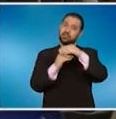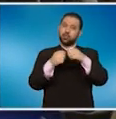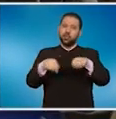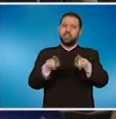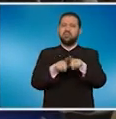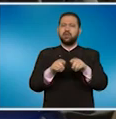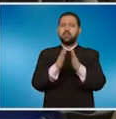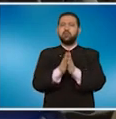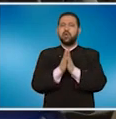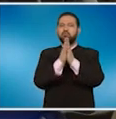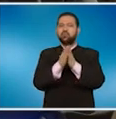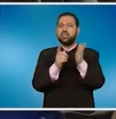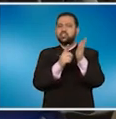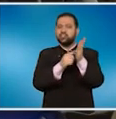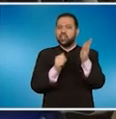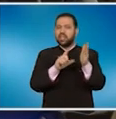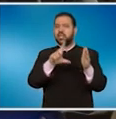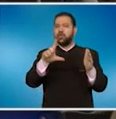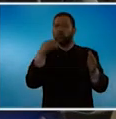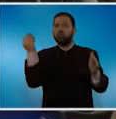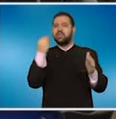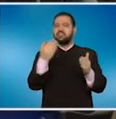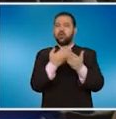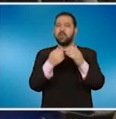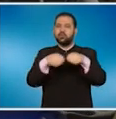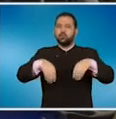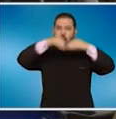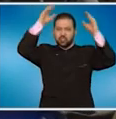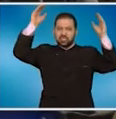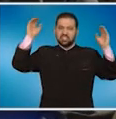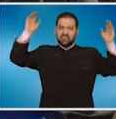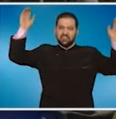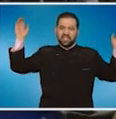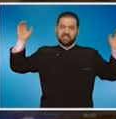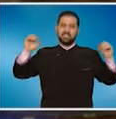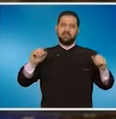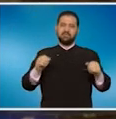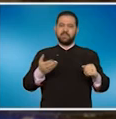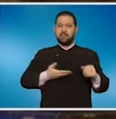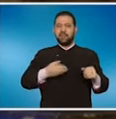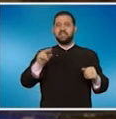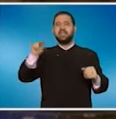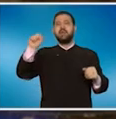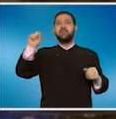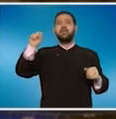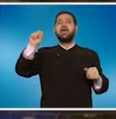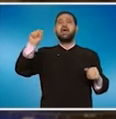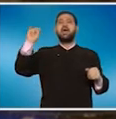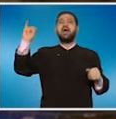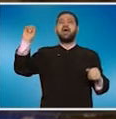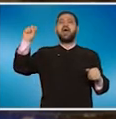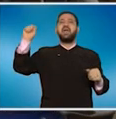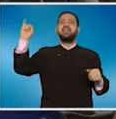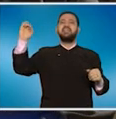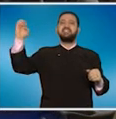Tot felul de rugăciuni și de cereri. Rugăciune pentru toți sfinții, iată. Părintele Paisia Ghioritu nu se